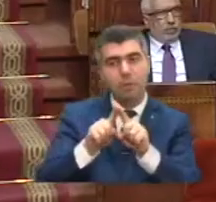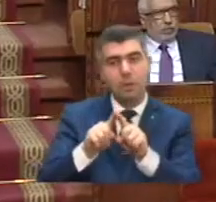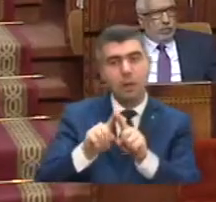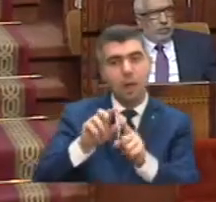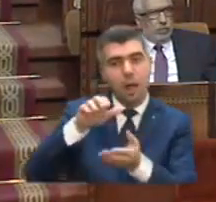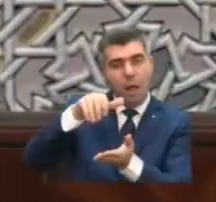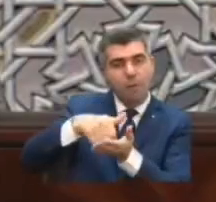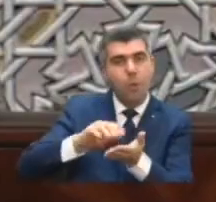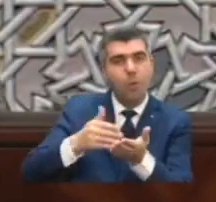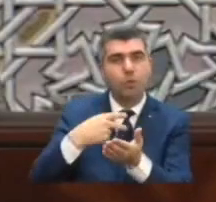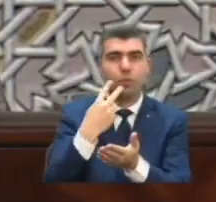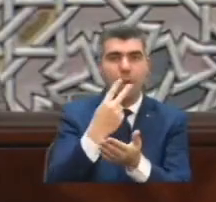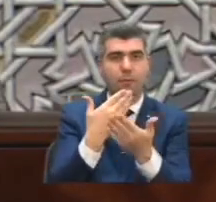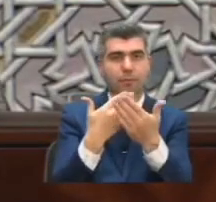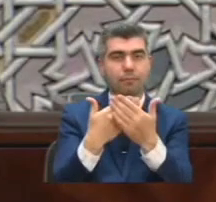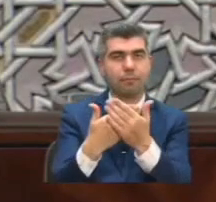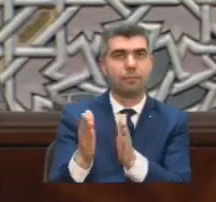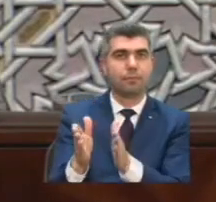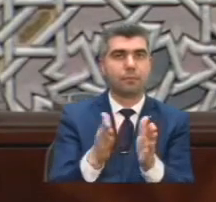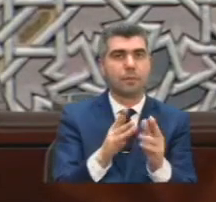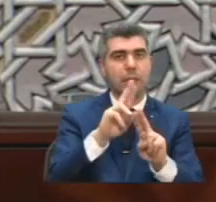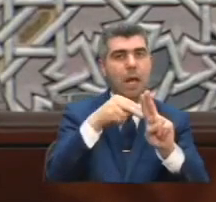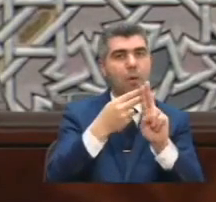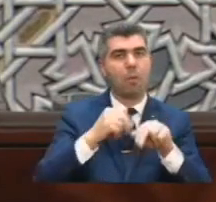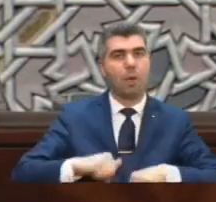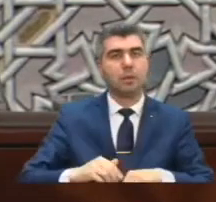الوزير. جواب السيد الوزير.